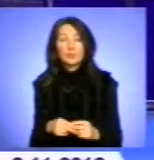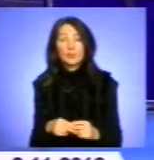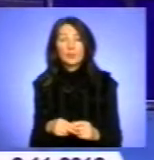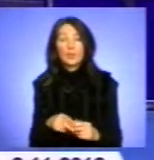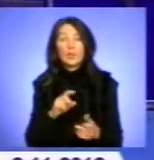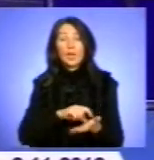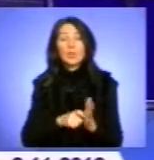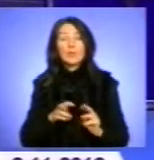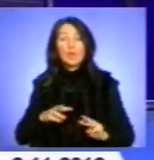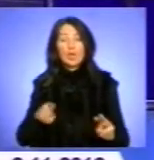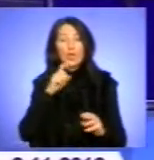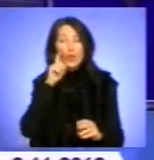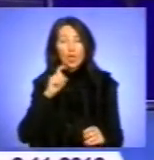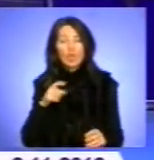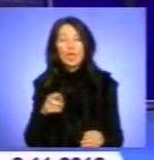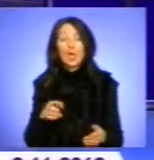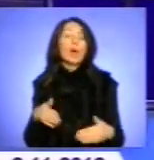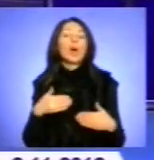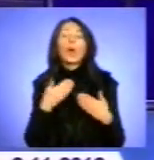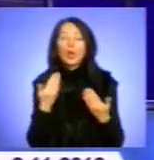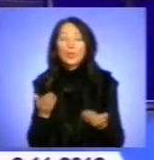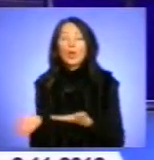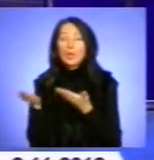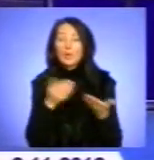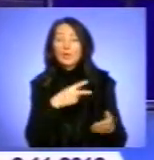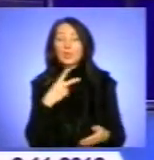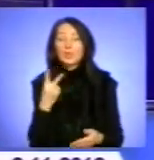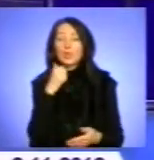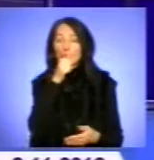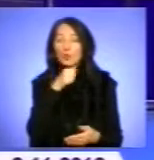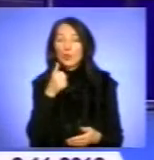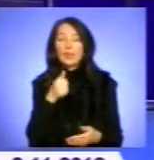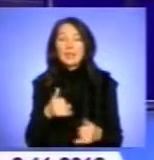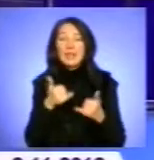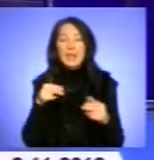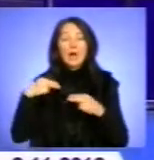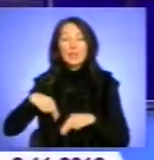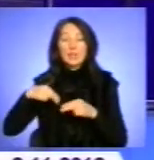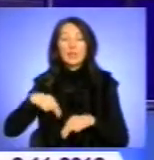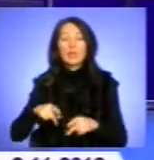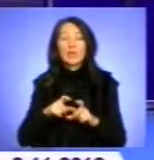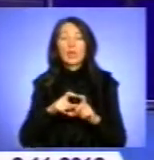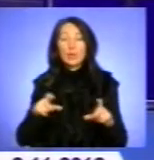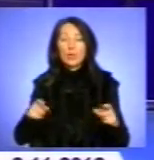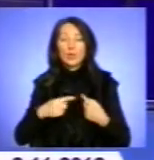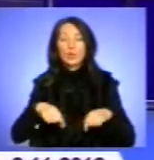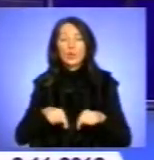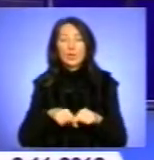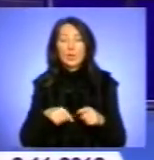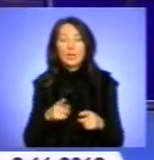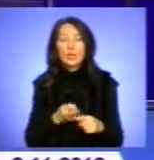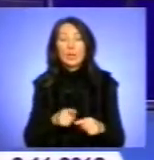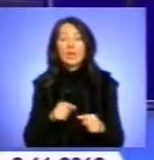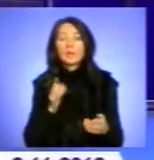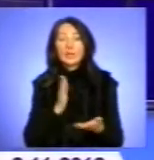Кабінет міністрів України рекомендує перенести у 2012 році для працівників підприємств, установ і організацій, яким